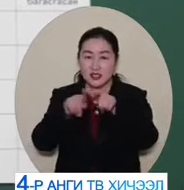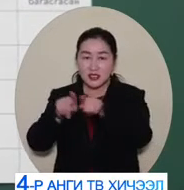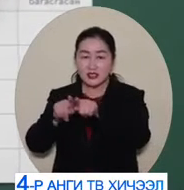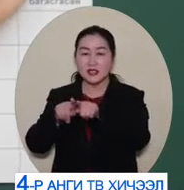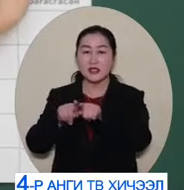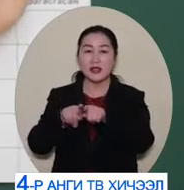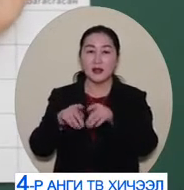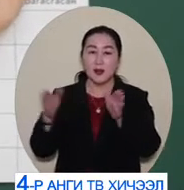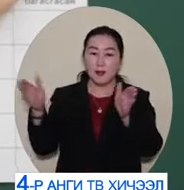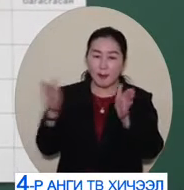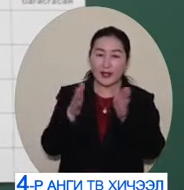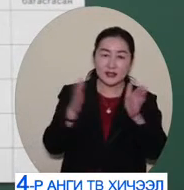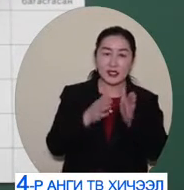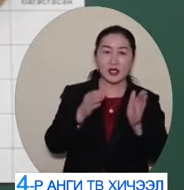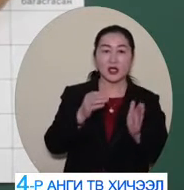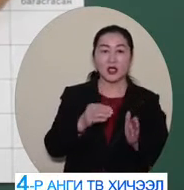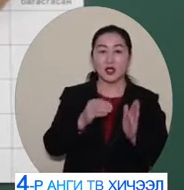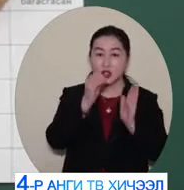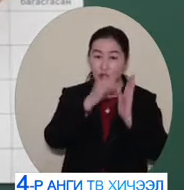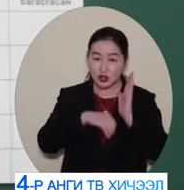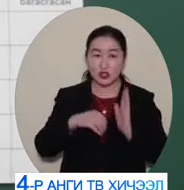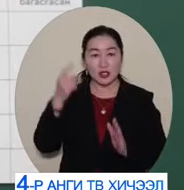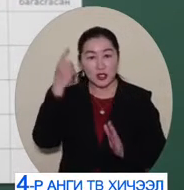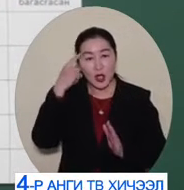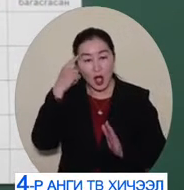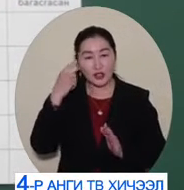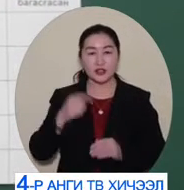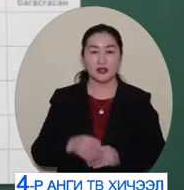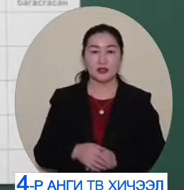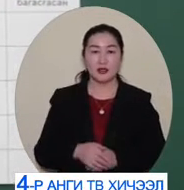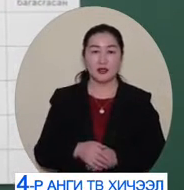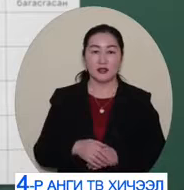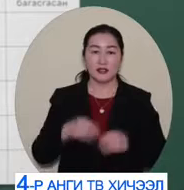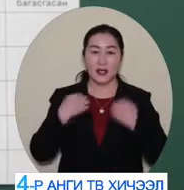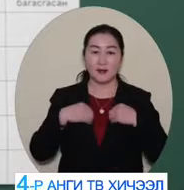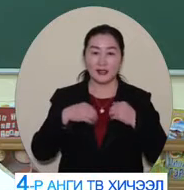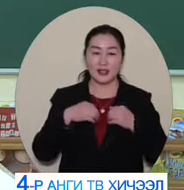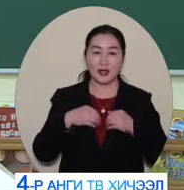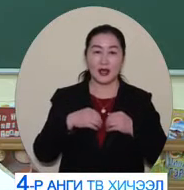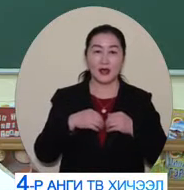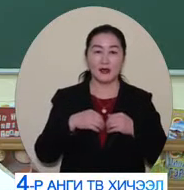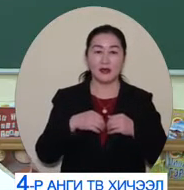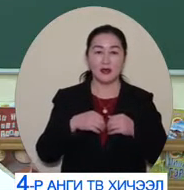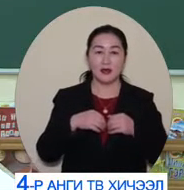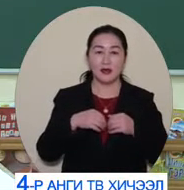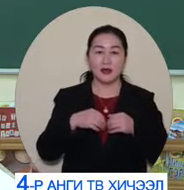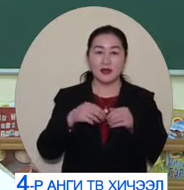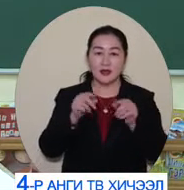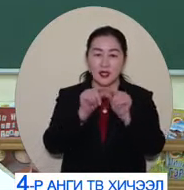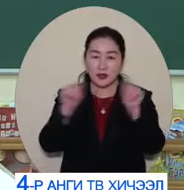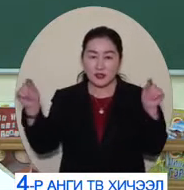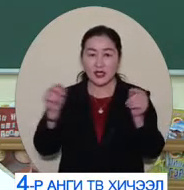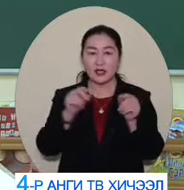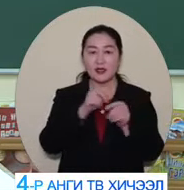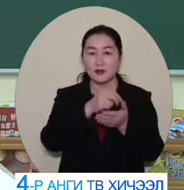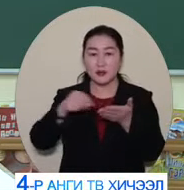Ижил тоонд хуваах ёстой юм байна, ижил дахин багасгах ёстой юм байна гэдгээ ойлгож авсан. Ойлгож авсан. За